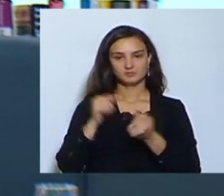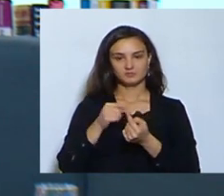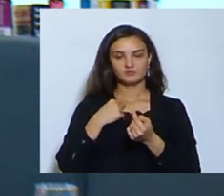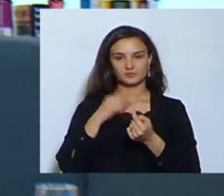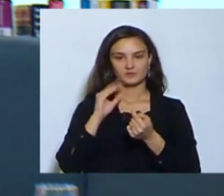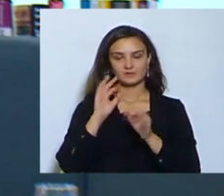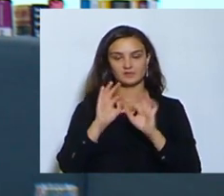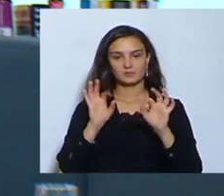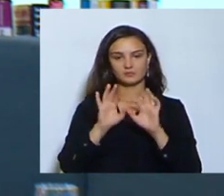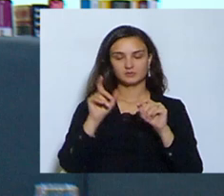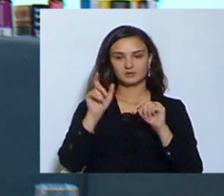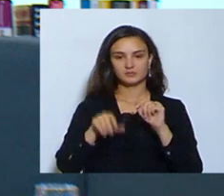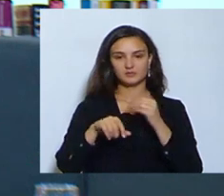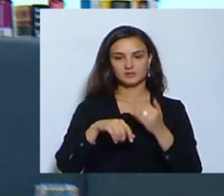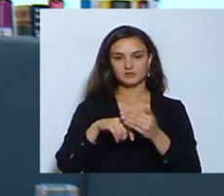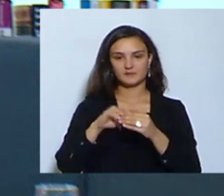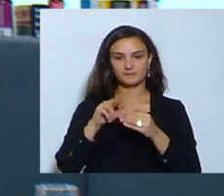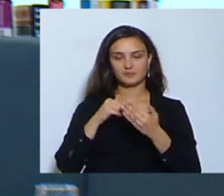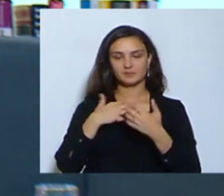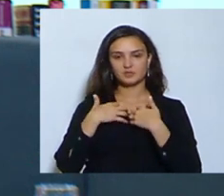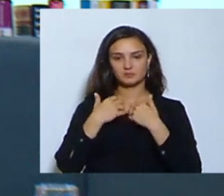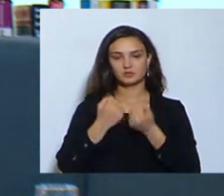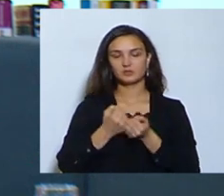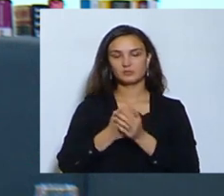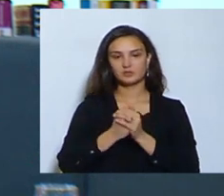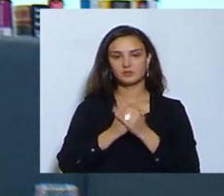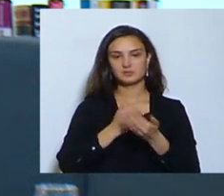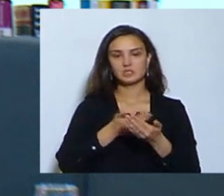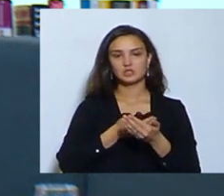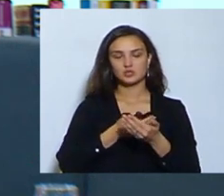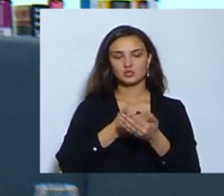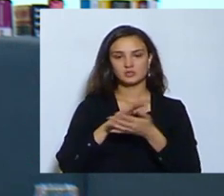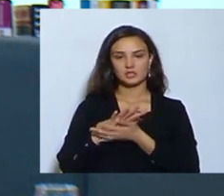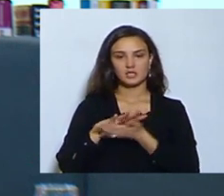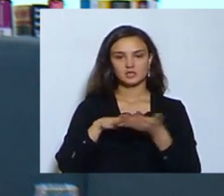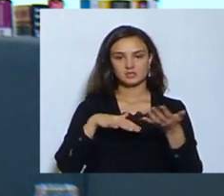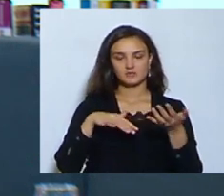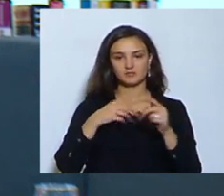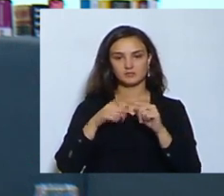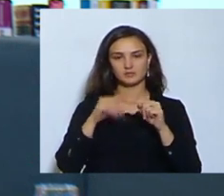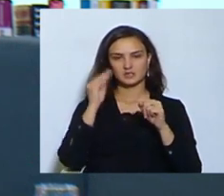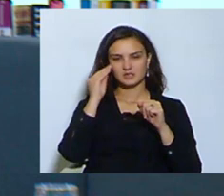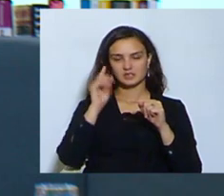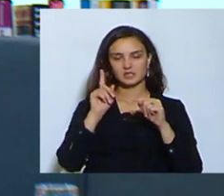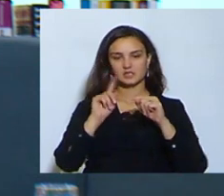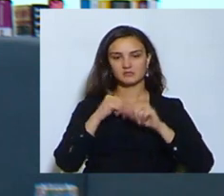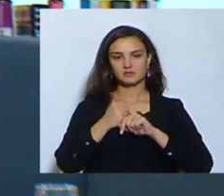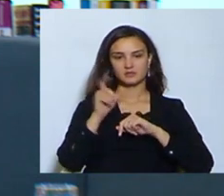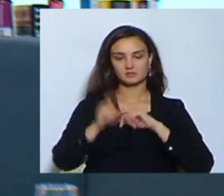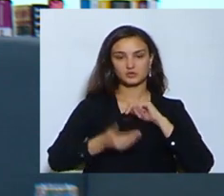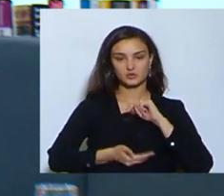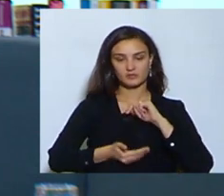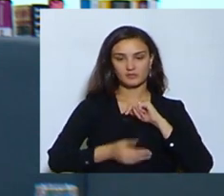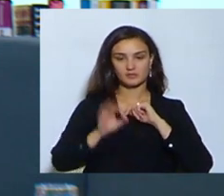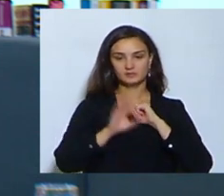ჩვენ როდესაც საუბრობთ ადამიანზე, მის ჯანმრთელობაზე, მისი სიცოცხლის გახანგრძლივების ამოცანაზე და რაც მთავარი ადამიანის